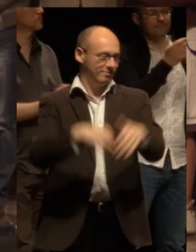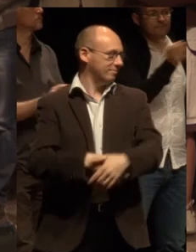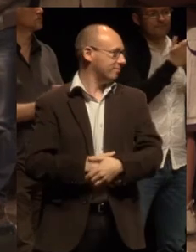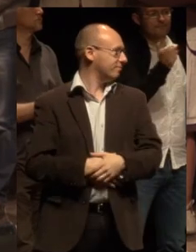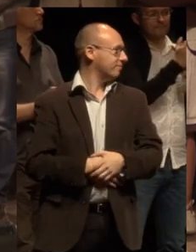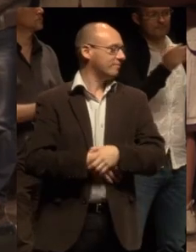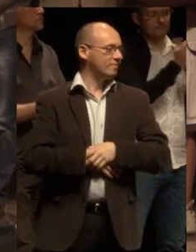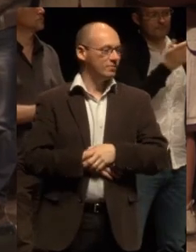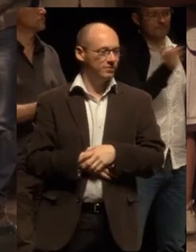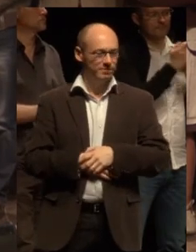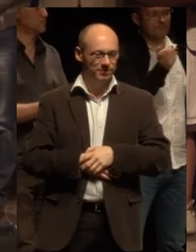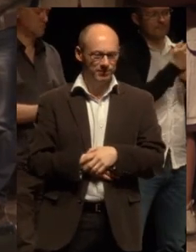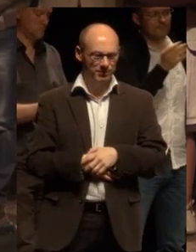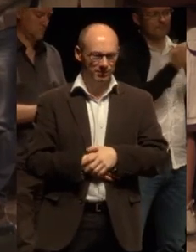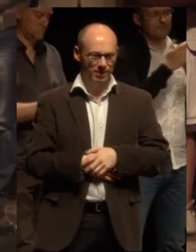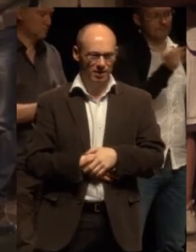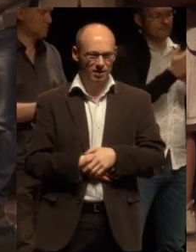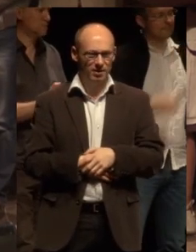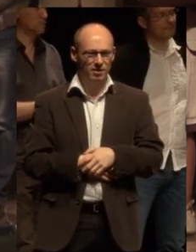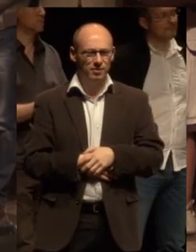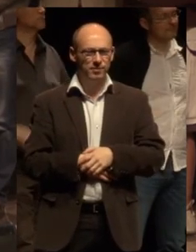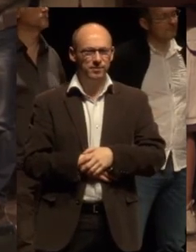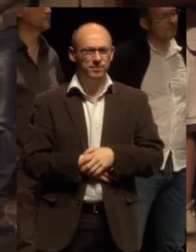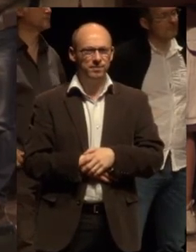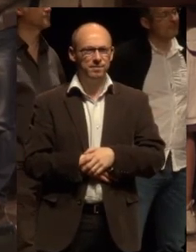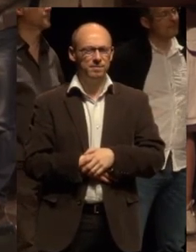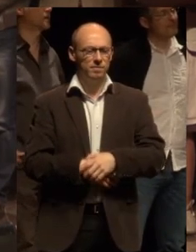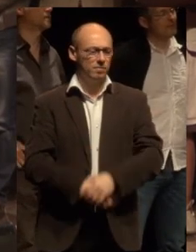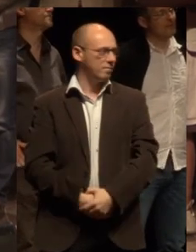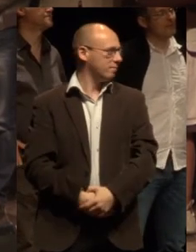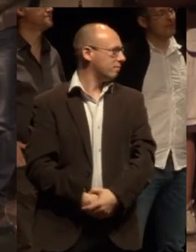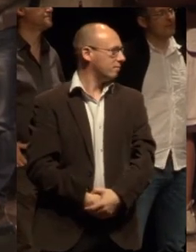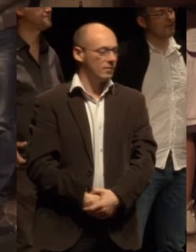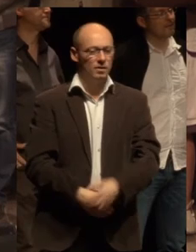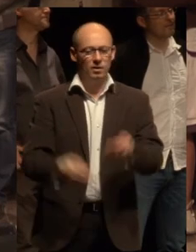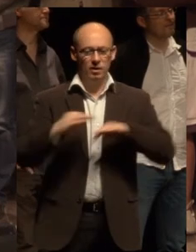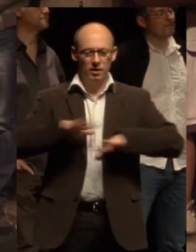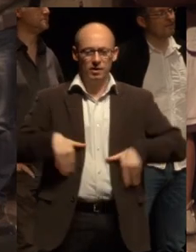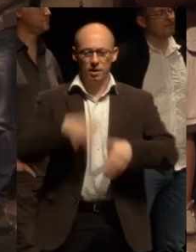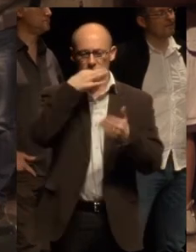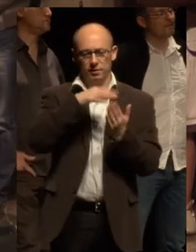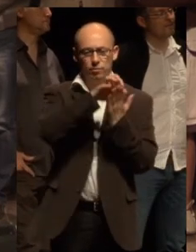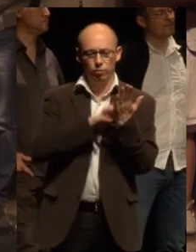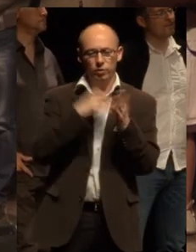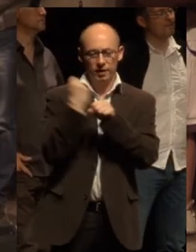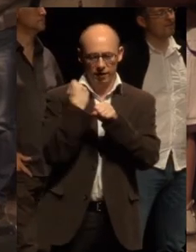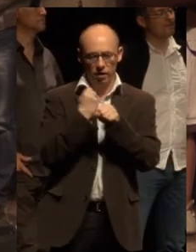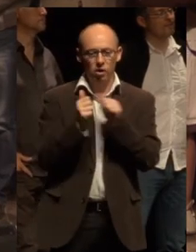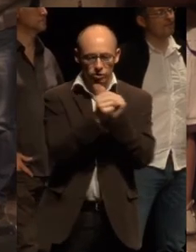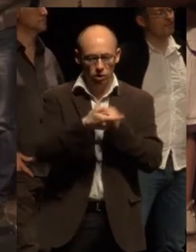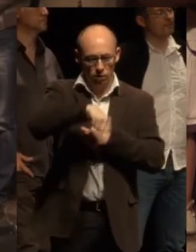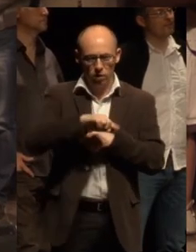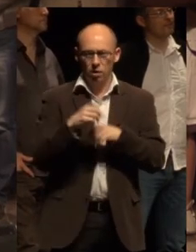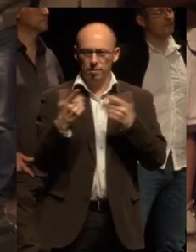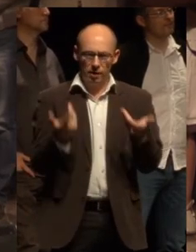Pour finir, ce travail ensemble, c'est aussi l'occasion de vous remercier pour le formidable travail que vous avez accompli, non pas depuis